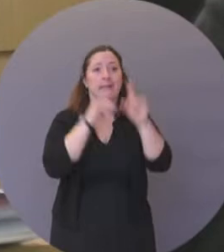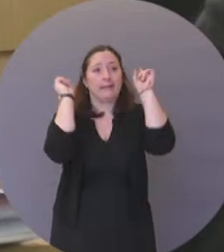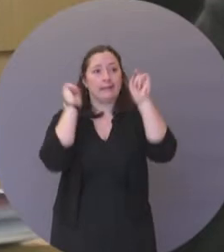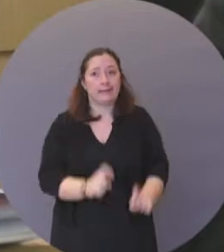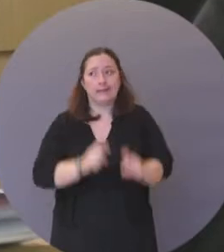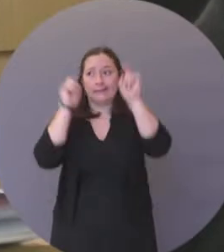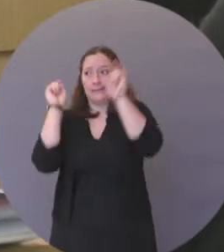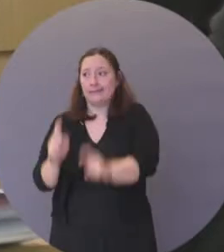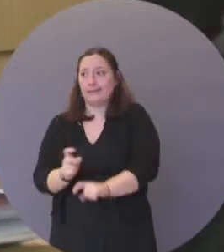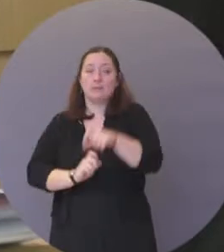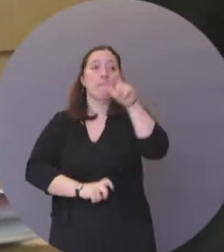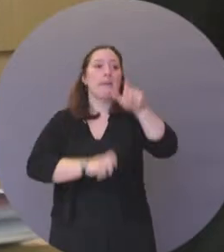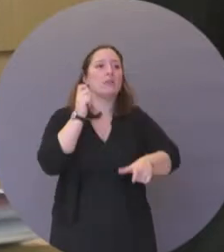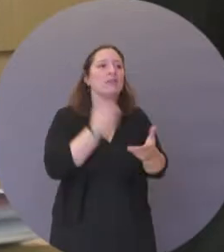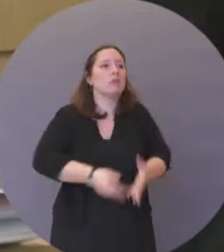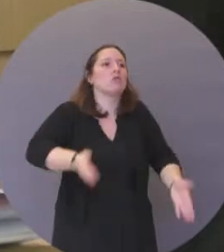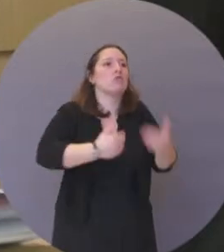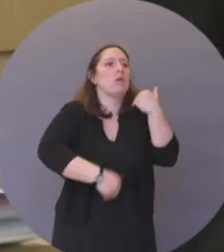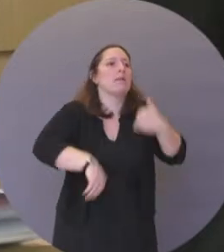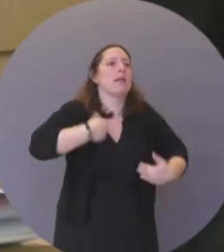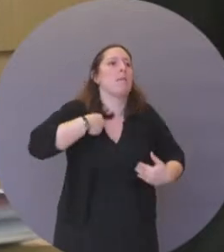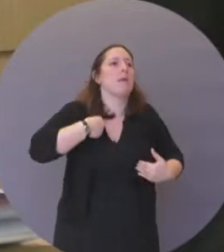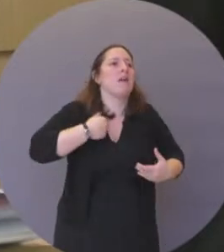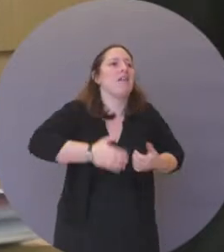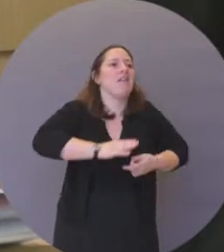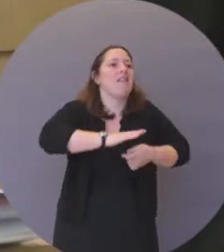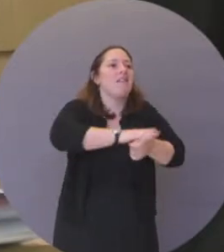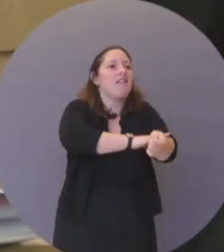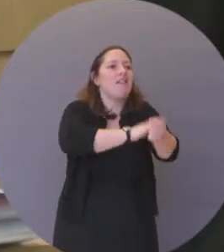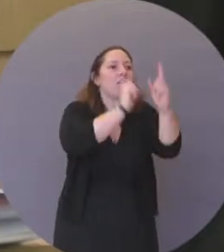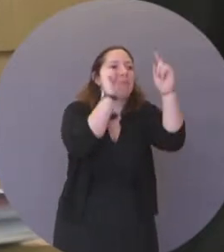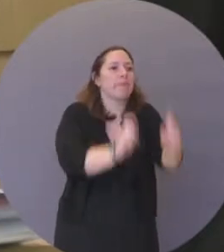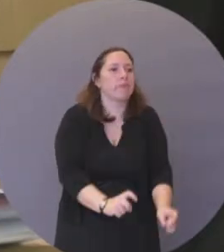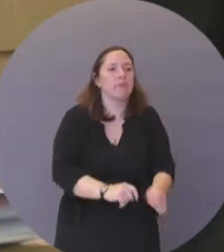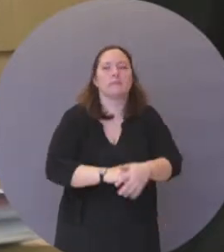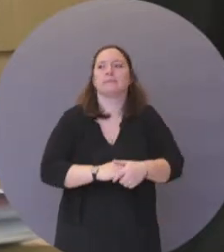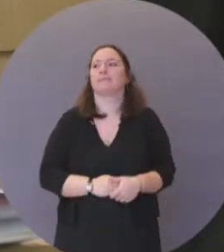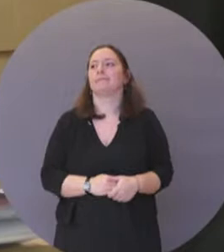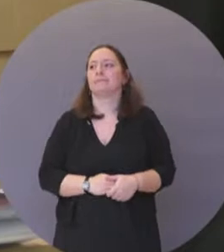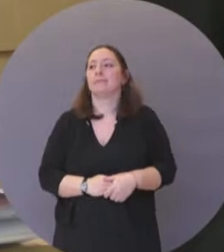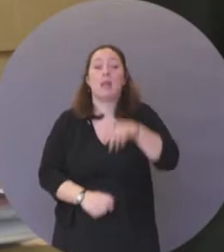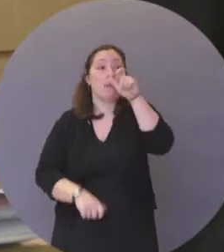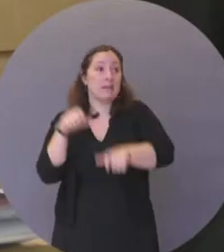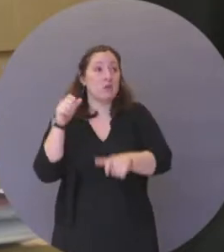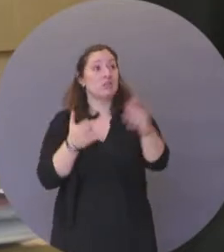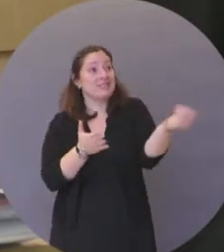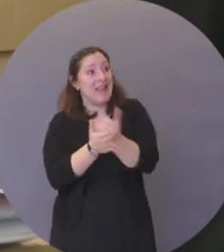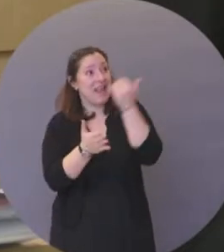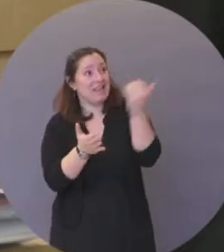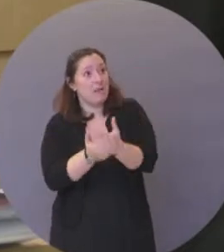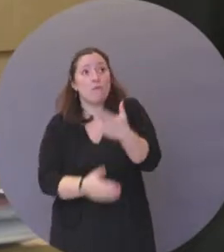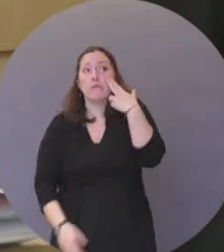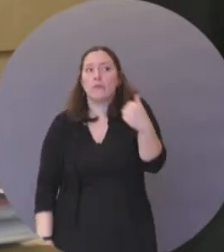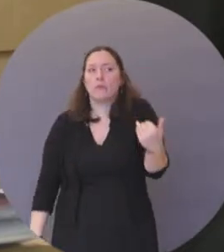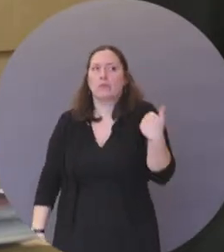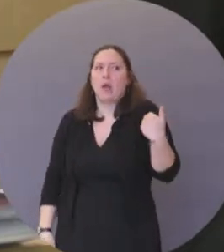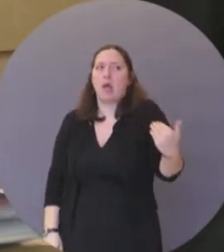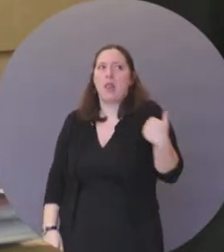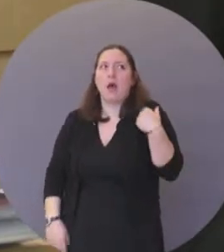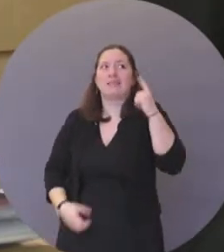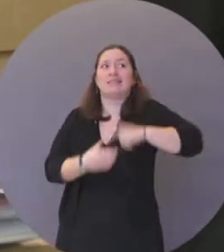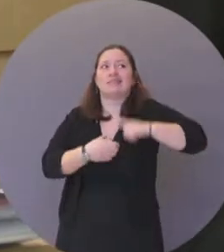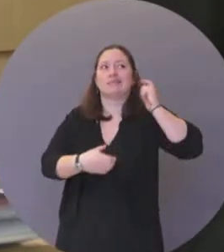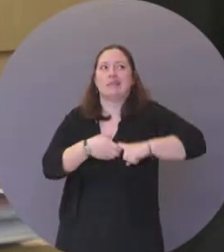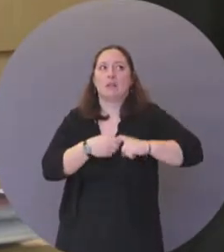handicapées qu'on pourra à moins intervenir auprès de nos personnels dont on a vu tout à l'heure qui sont ici